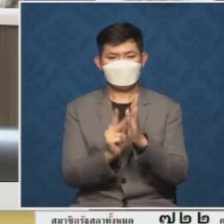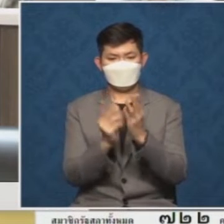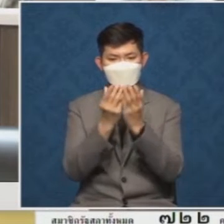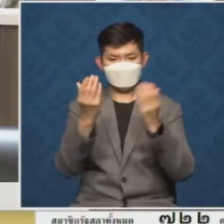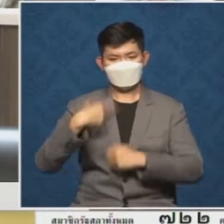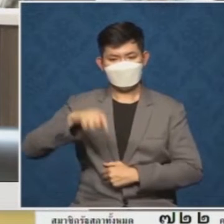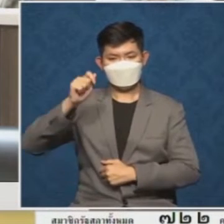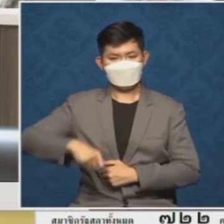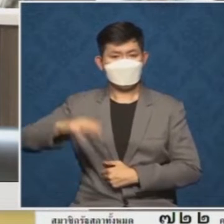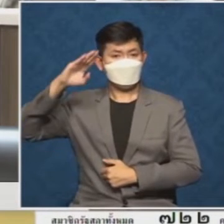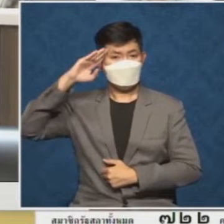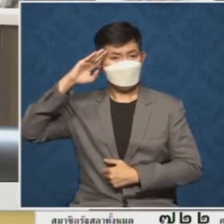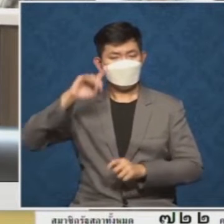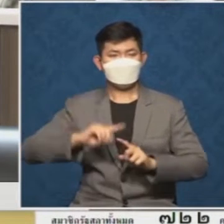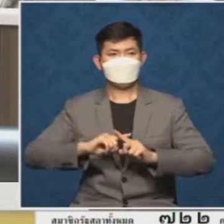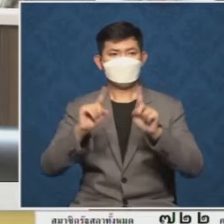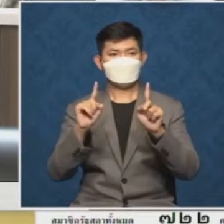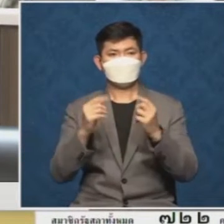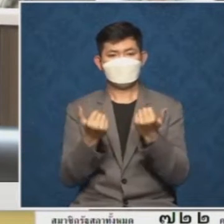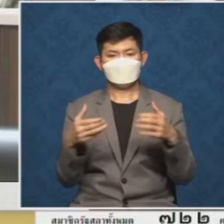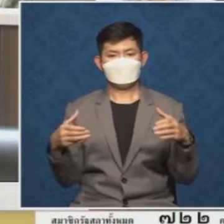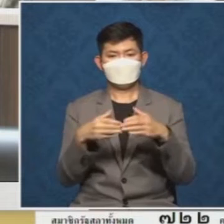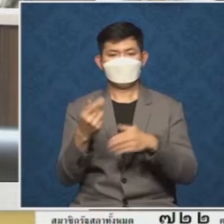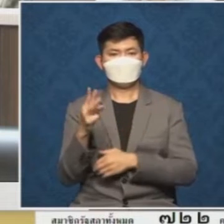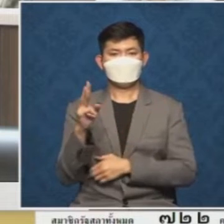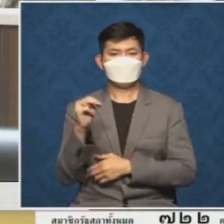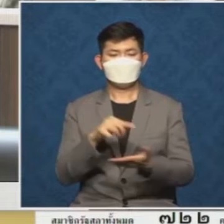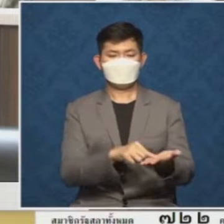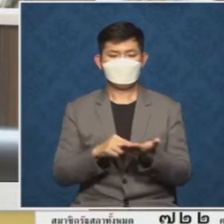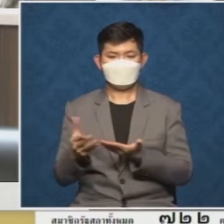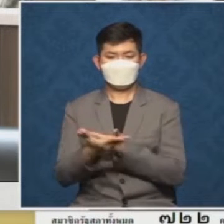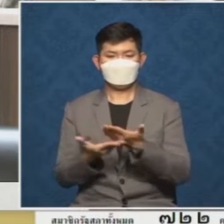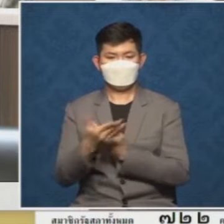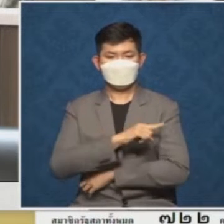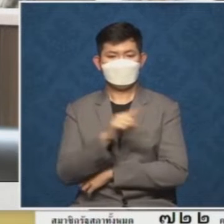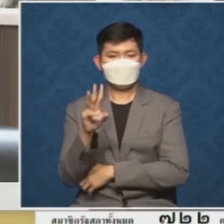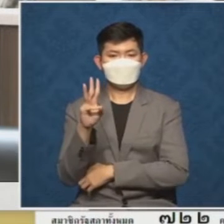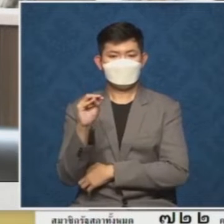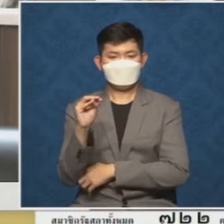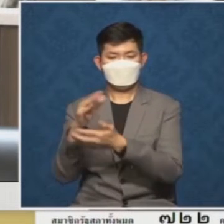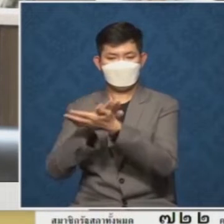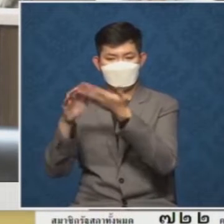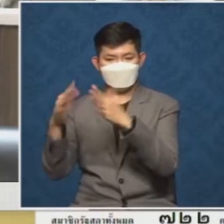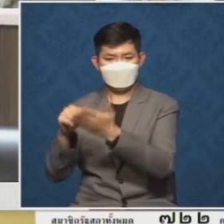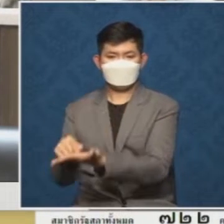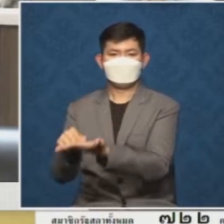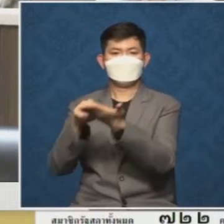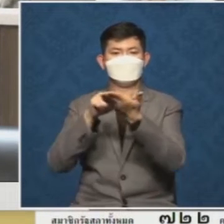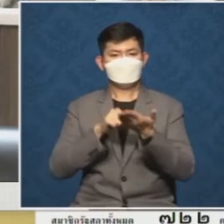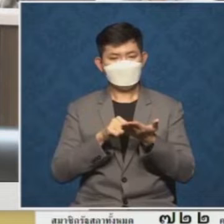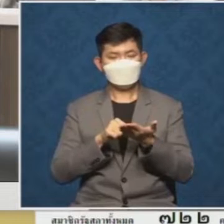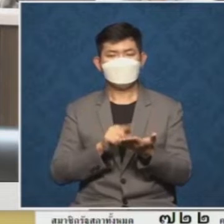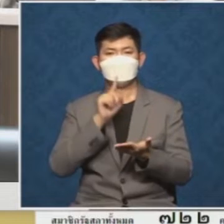ารแต่อยู่ในระหว่างที่คณะรัฐมนตรีรับไปพิจารณา60วันก่อนที่จะเสนอเข้าสู่สภาในขั้นรับหลัก